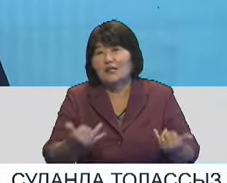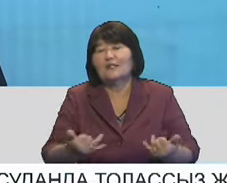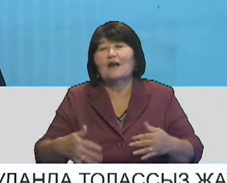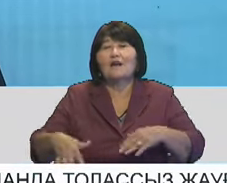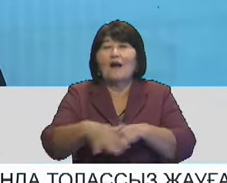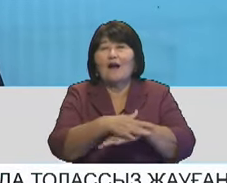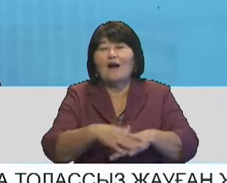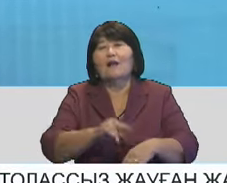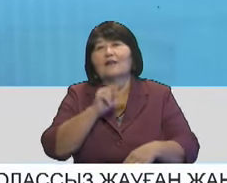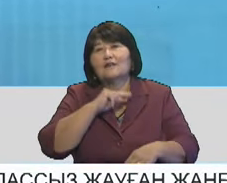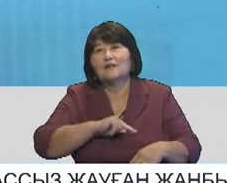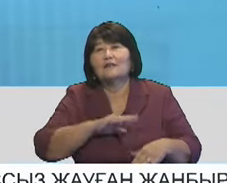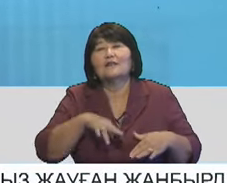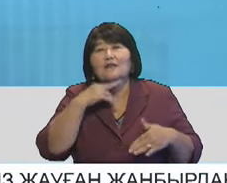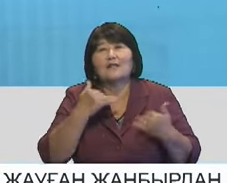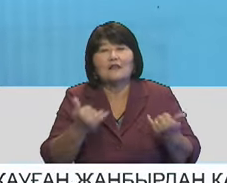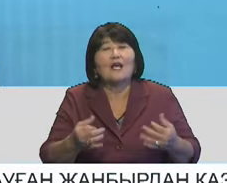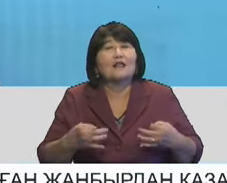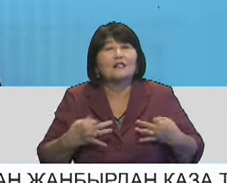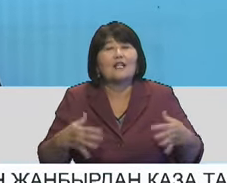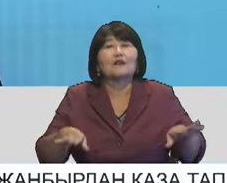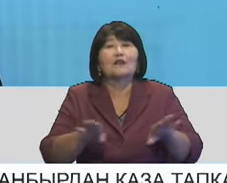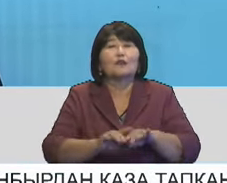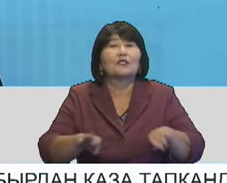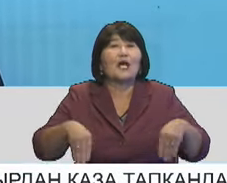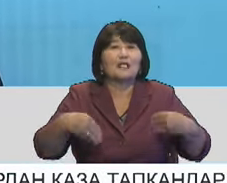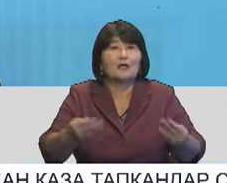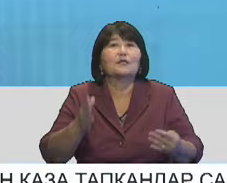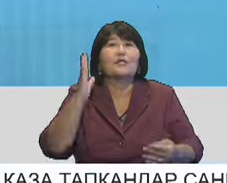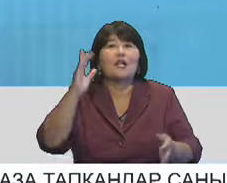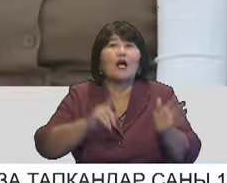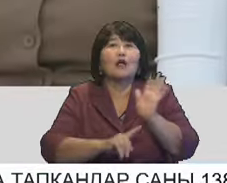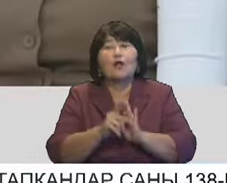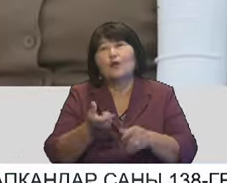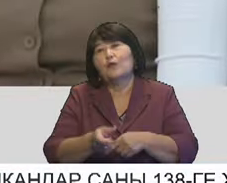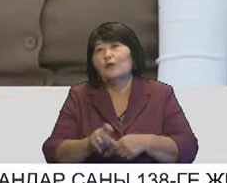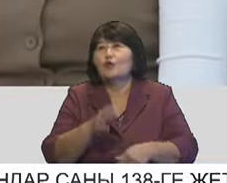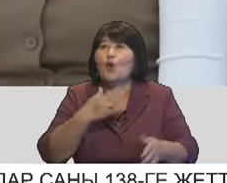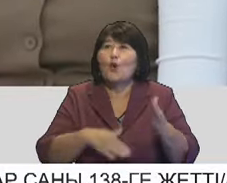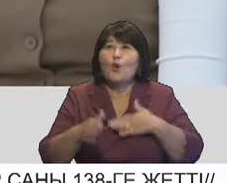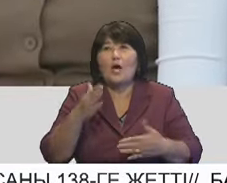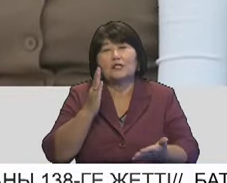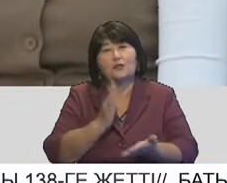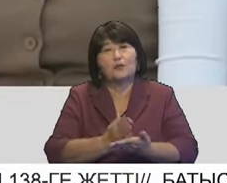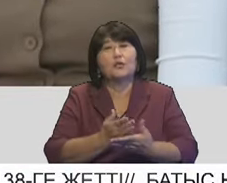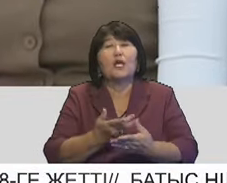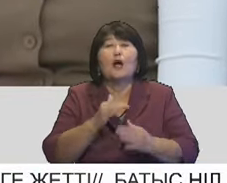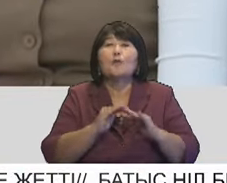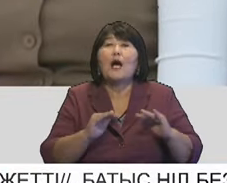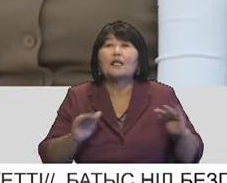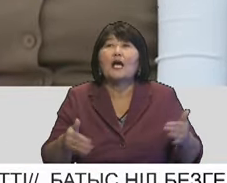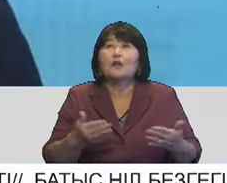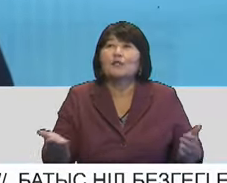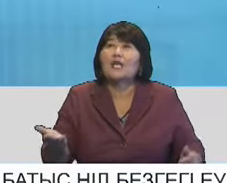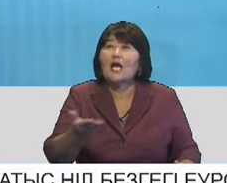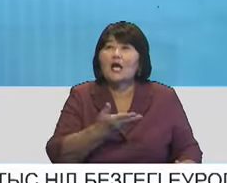халықтың игілігіне салтанатты түрде табысталғалы тұр. Бұл өте қуанышты. Өйткені балдарымызға